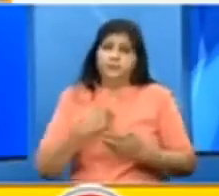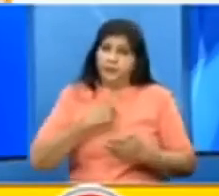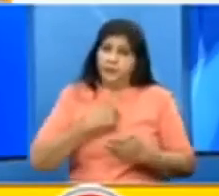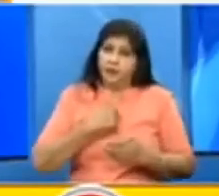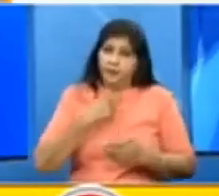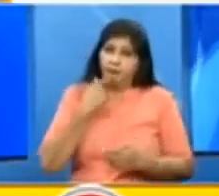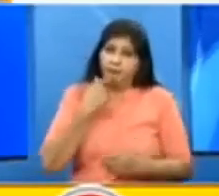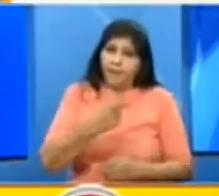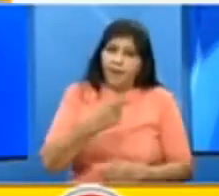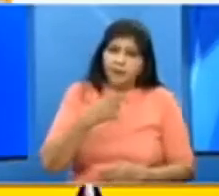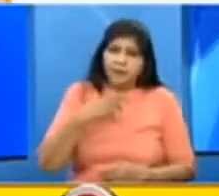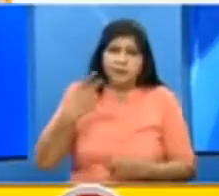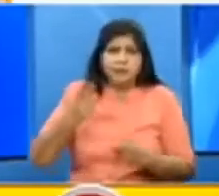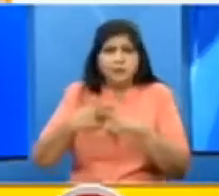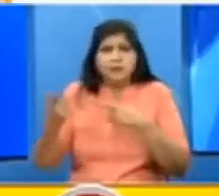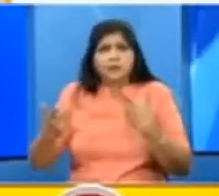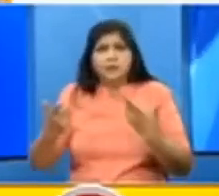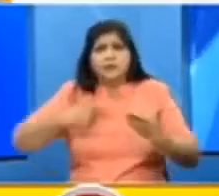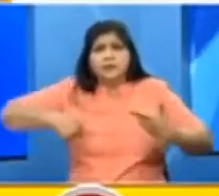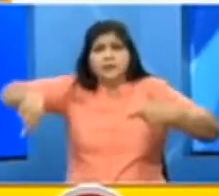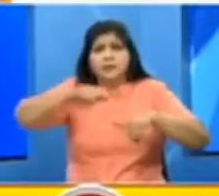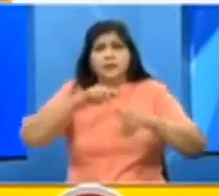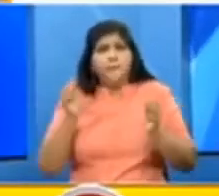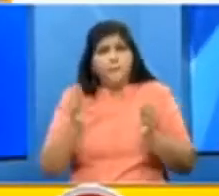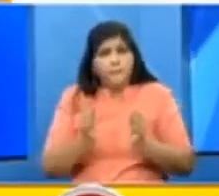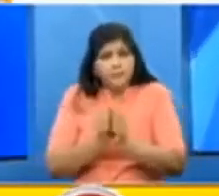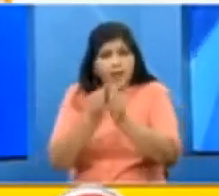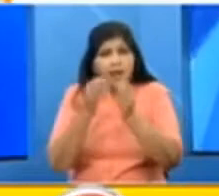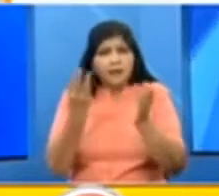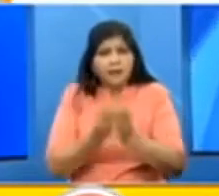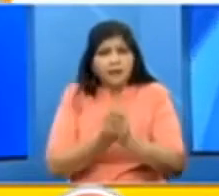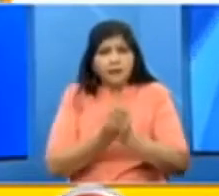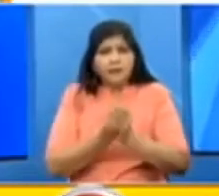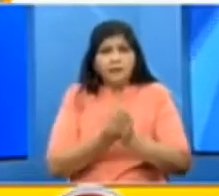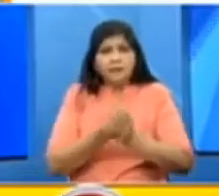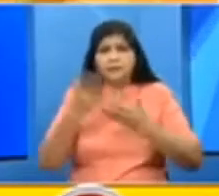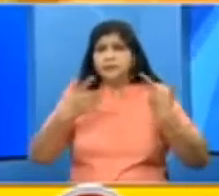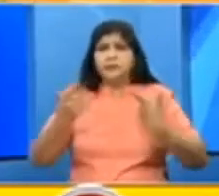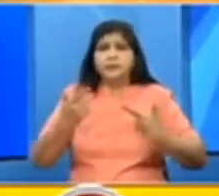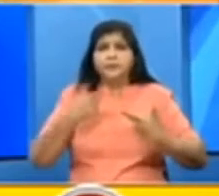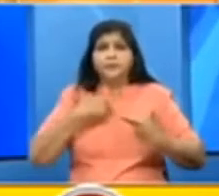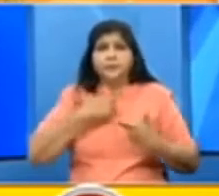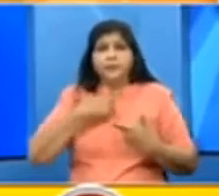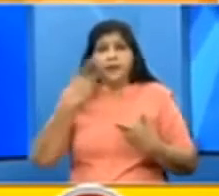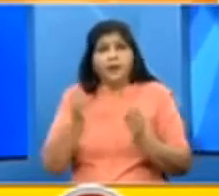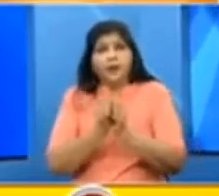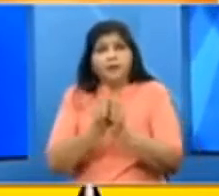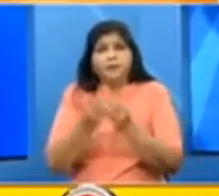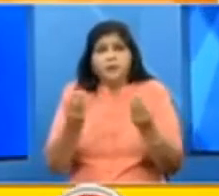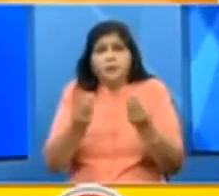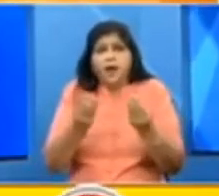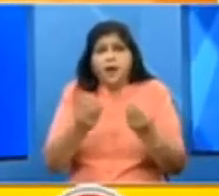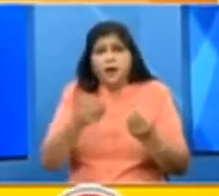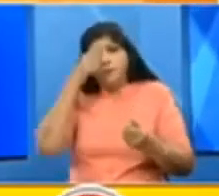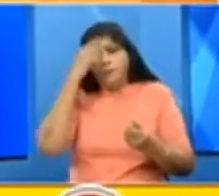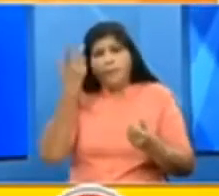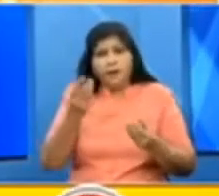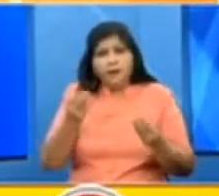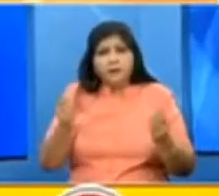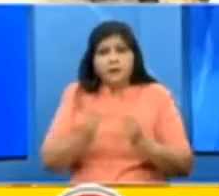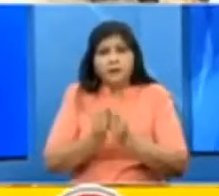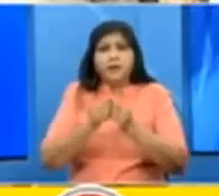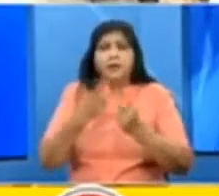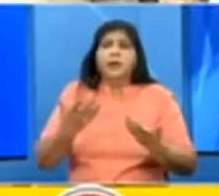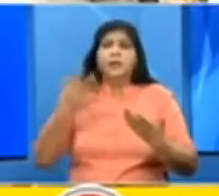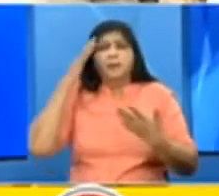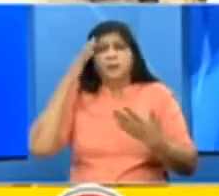कहा गया है ना, संगे शक्ति कलौ युगे। कभी कभी हम इस बात को समझे बिना सोशल